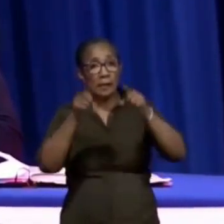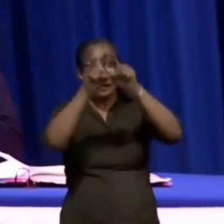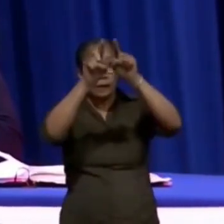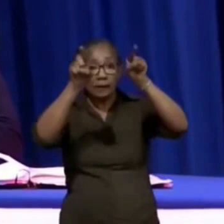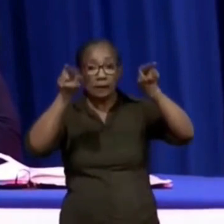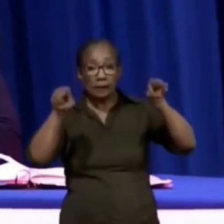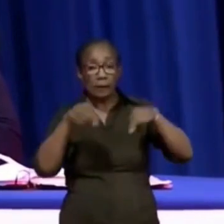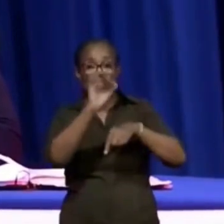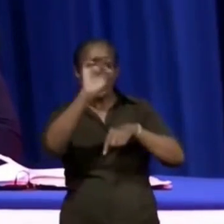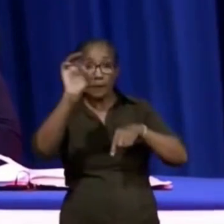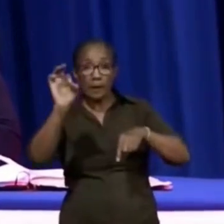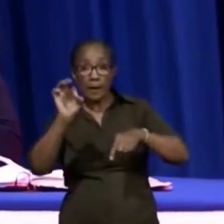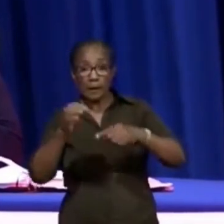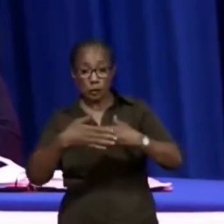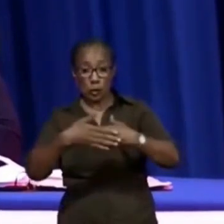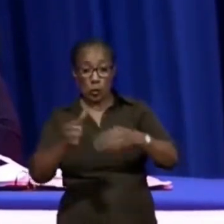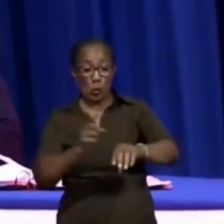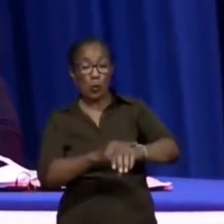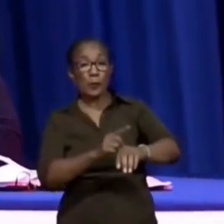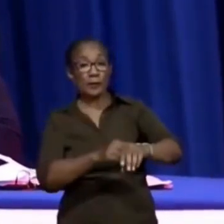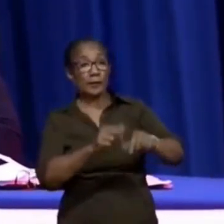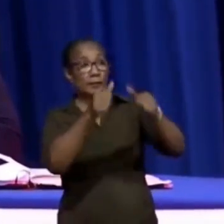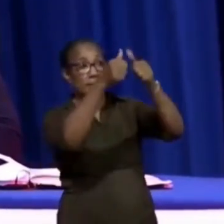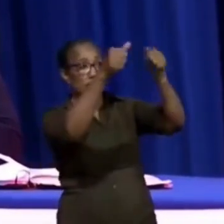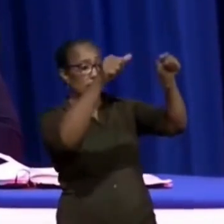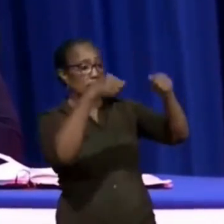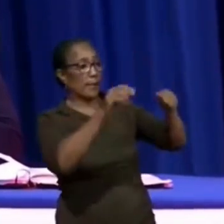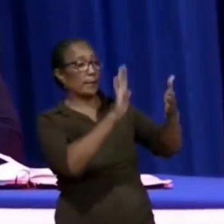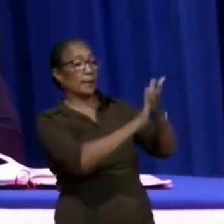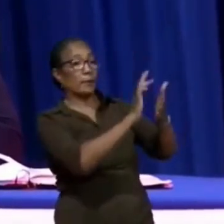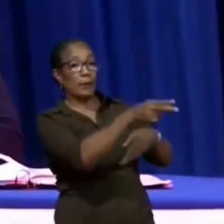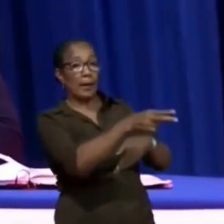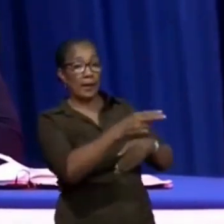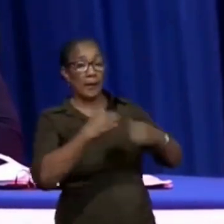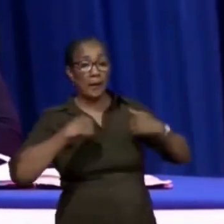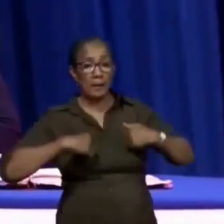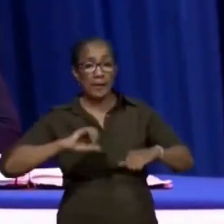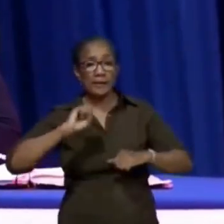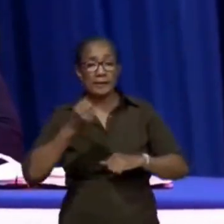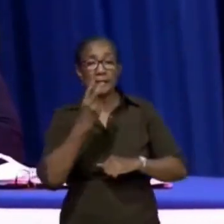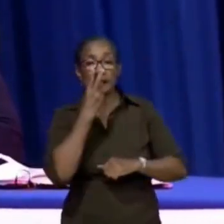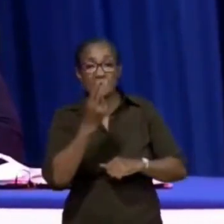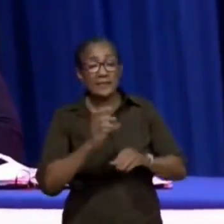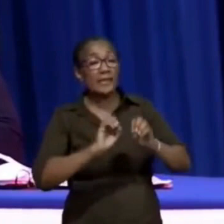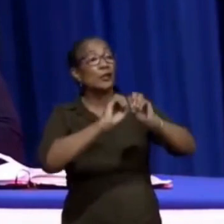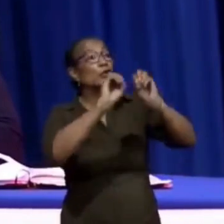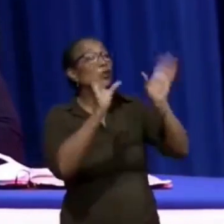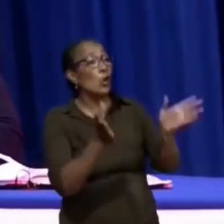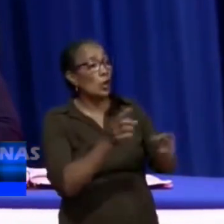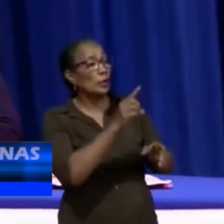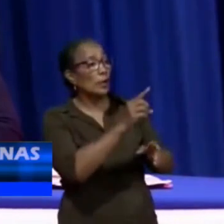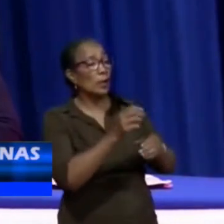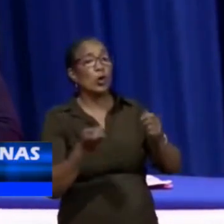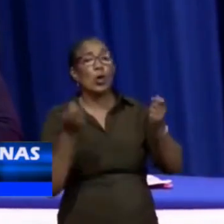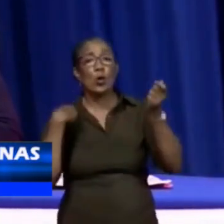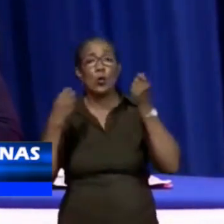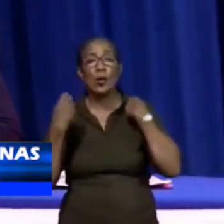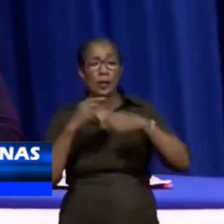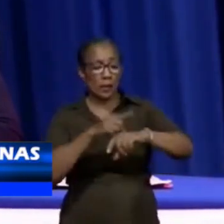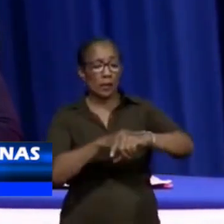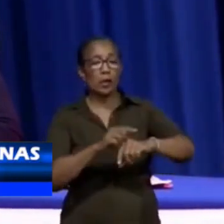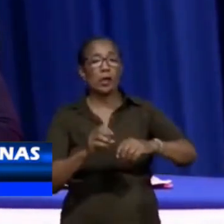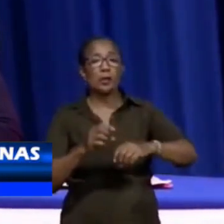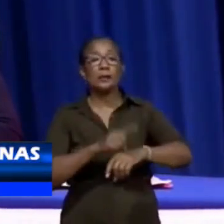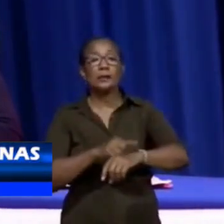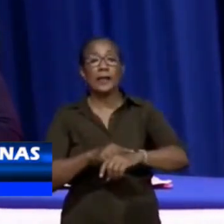de openingstijden conform de afspraken met het ministerie van HIT duidelijk aangeven, zodat de consument